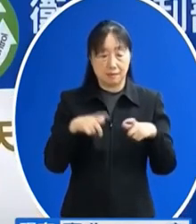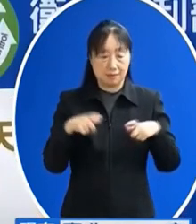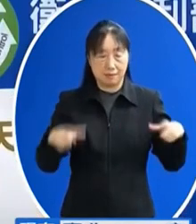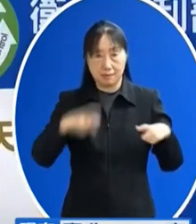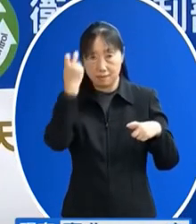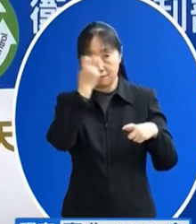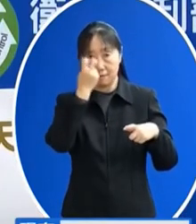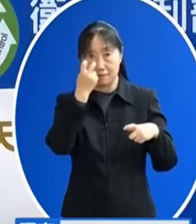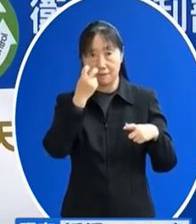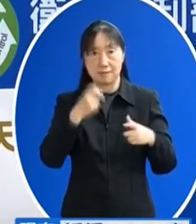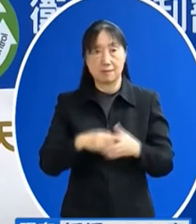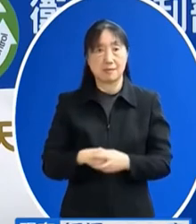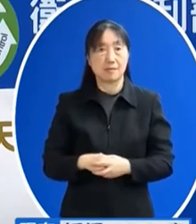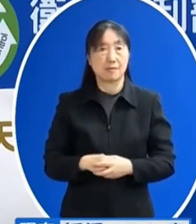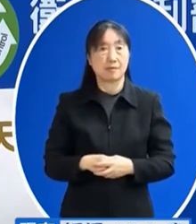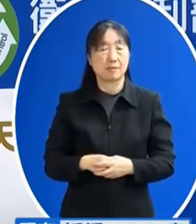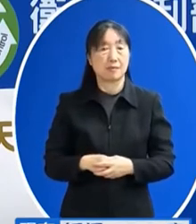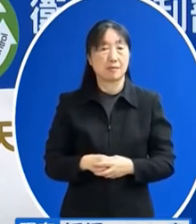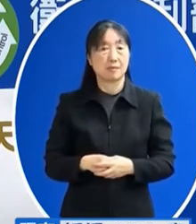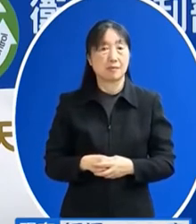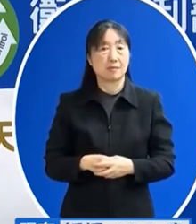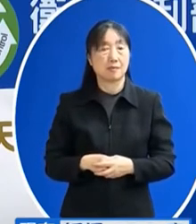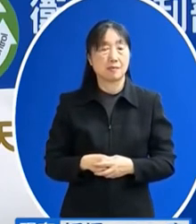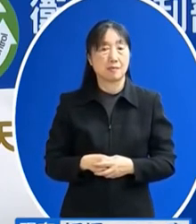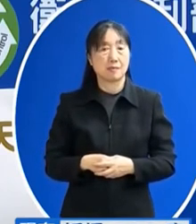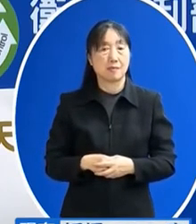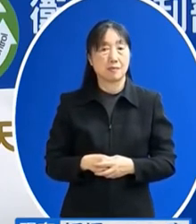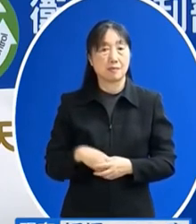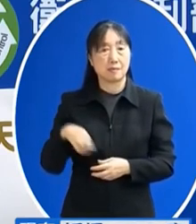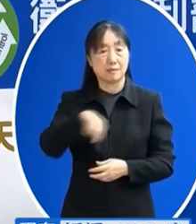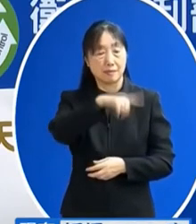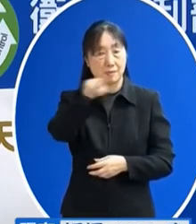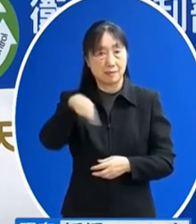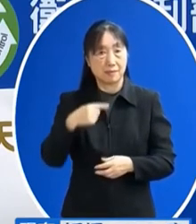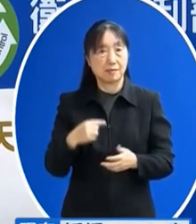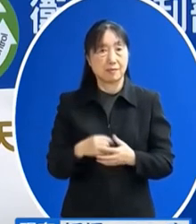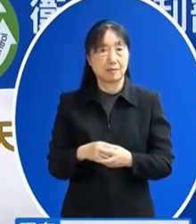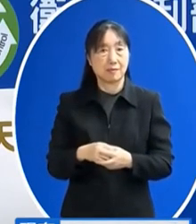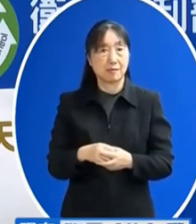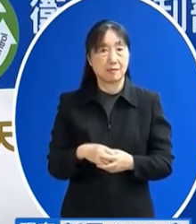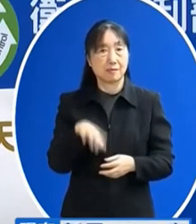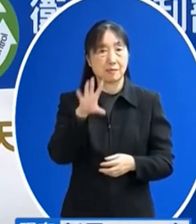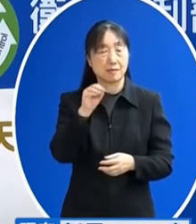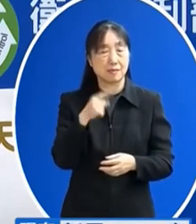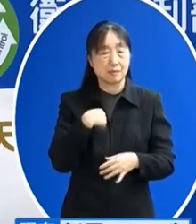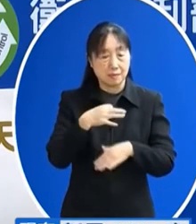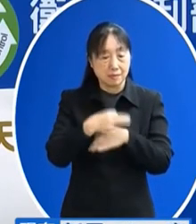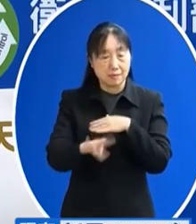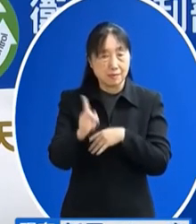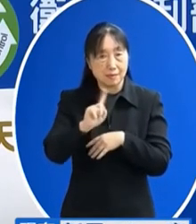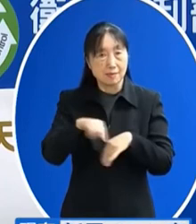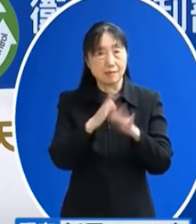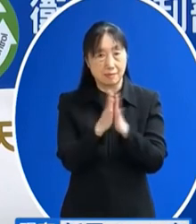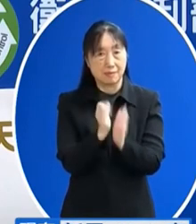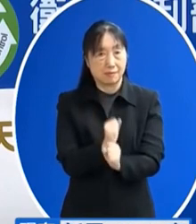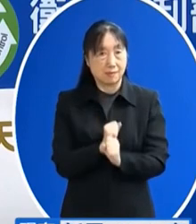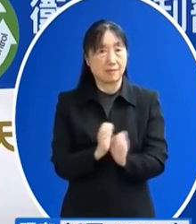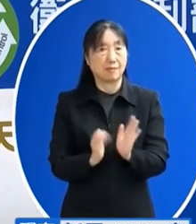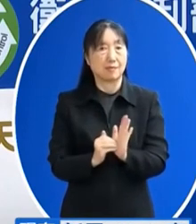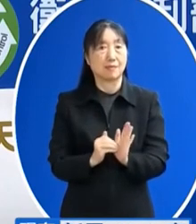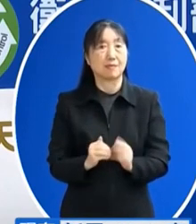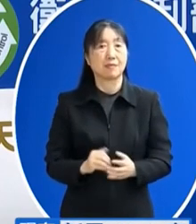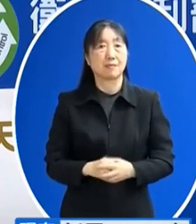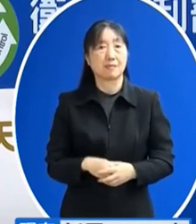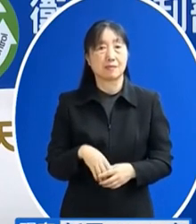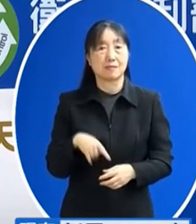的筛检，好，当然就是一个哈，就是大家看看还没有我们没有注意到的问题嘛，那再来看